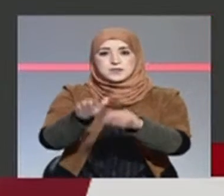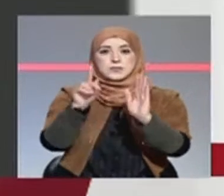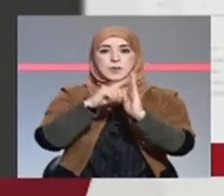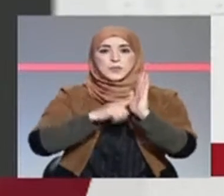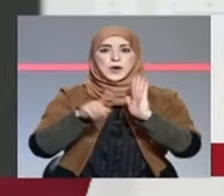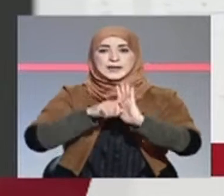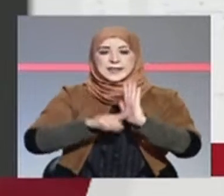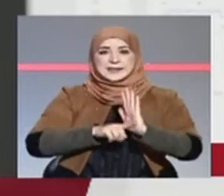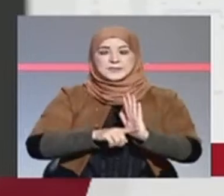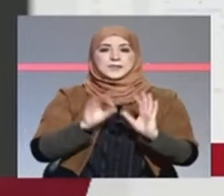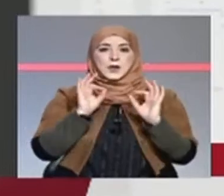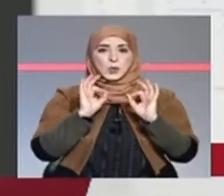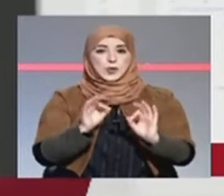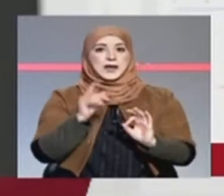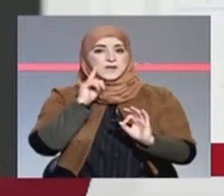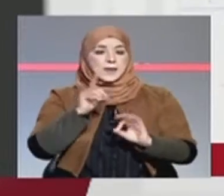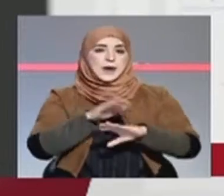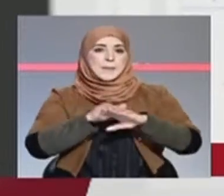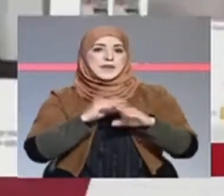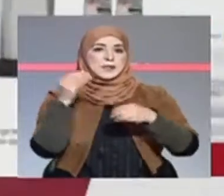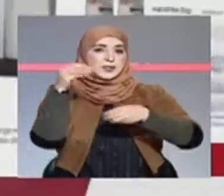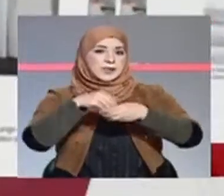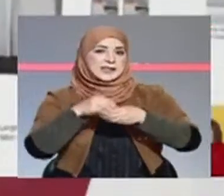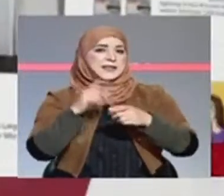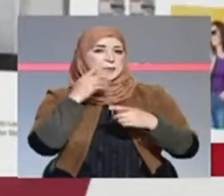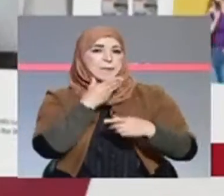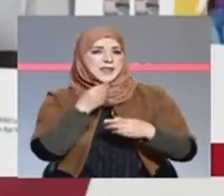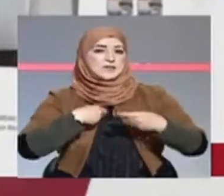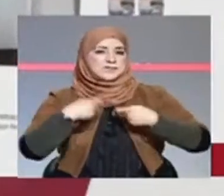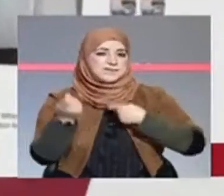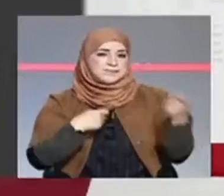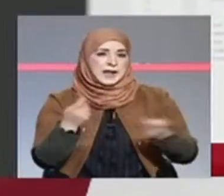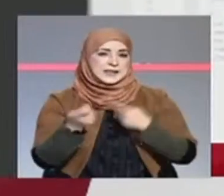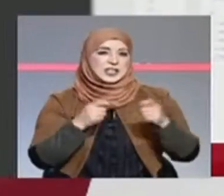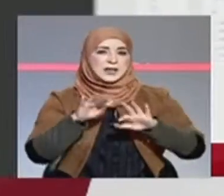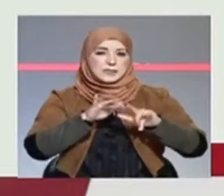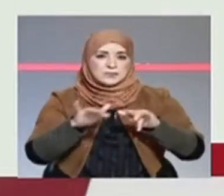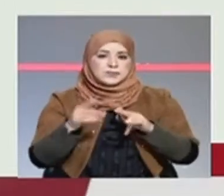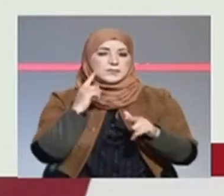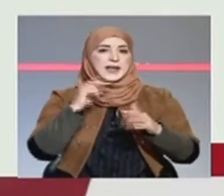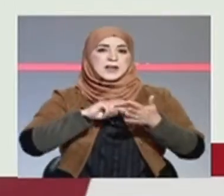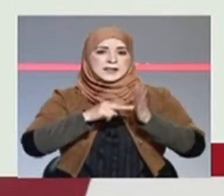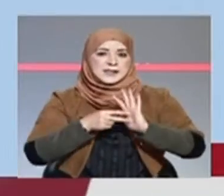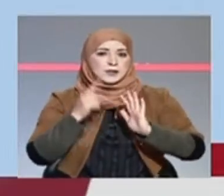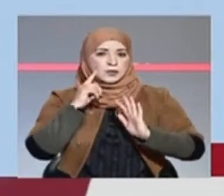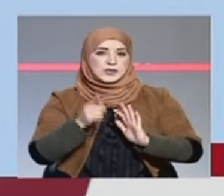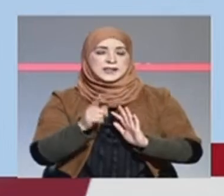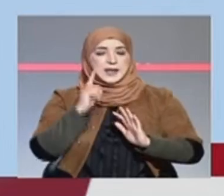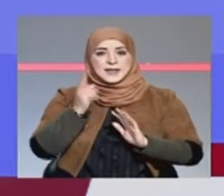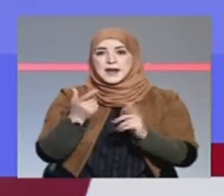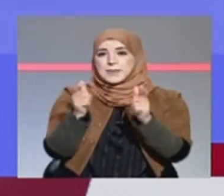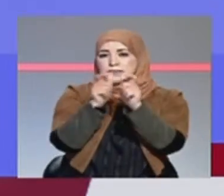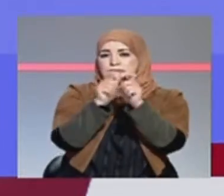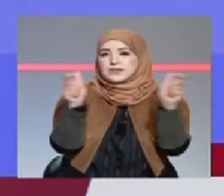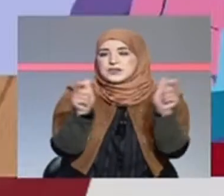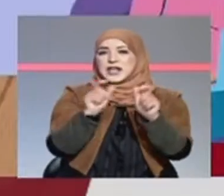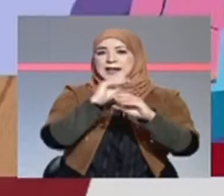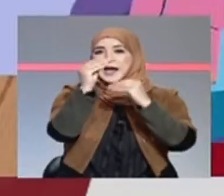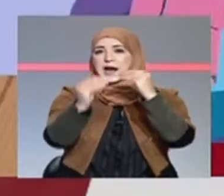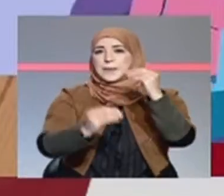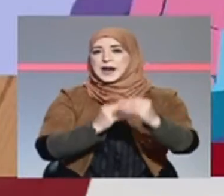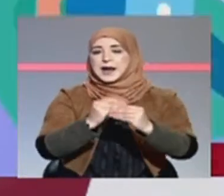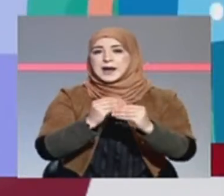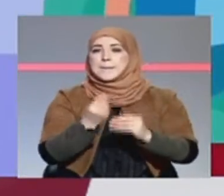للزياره في تعادل اقتصاديه من ابرزها التجاره الالكترونيه تتجاوز عدد المتسوقين عبر العالم المليارين